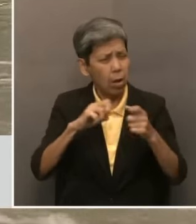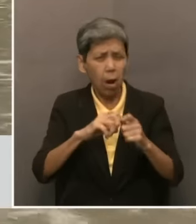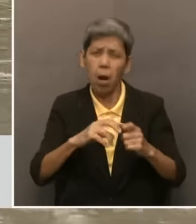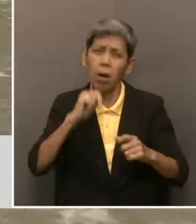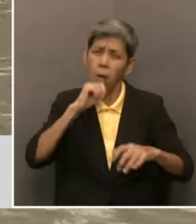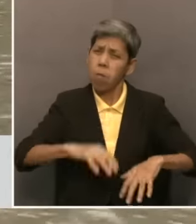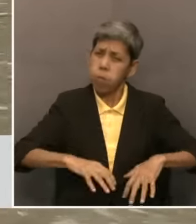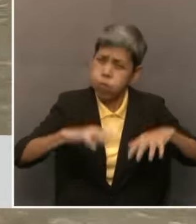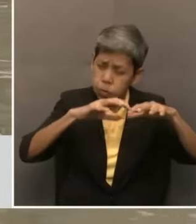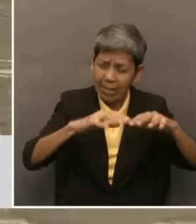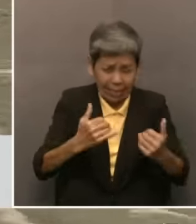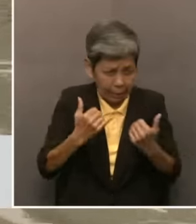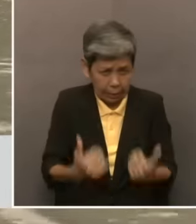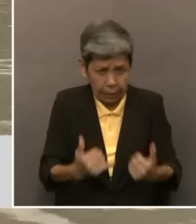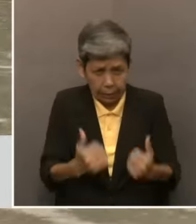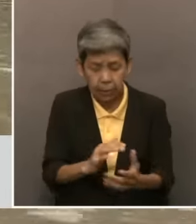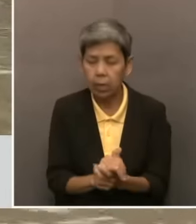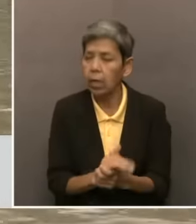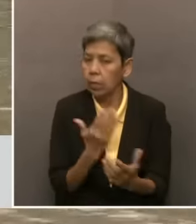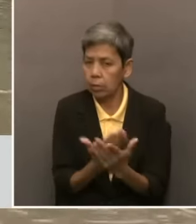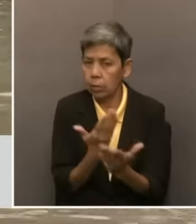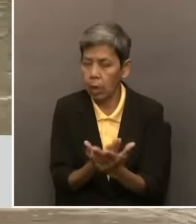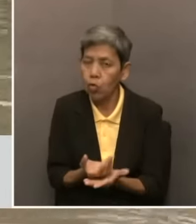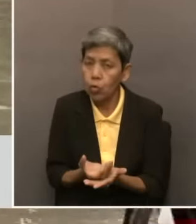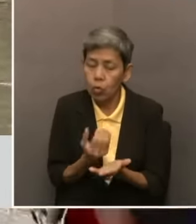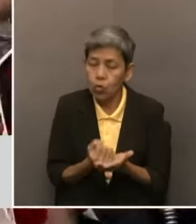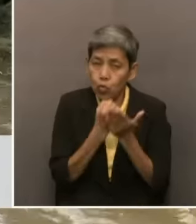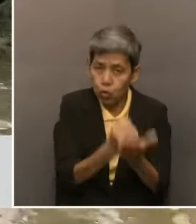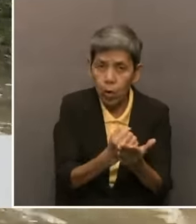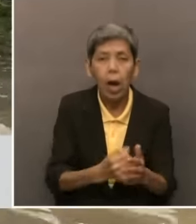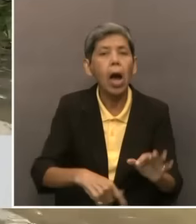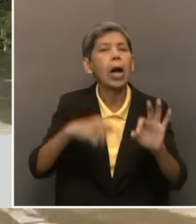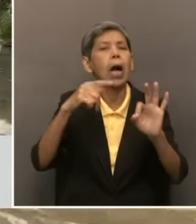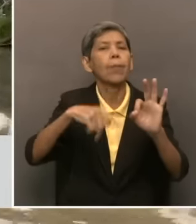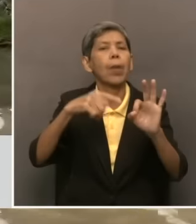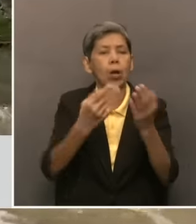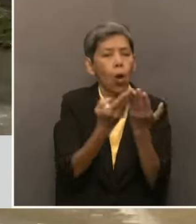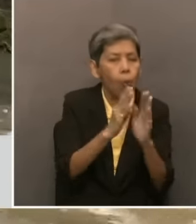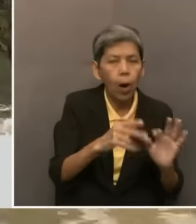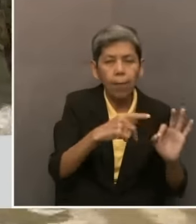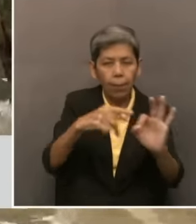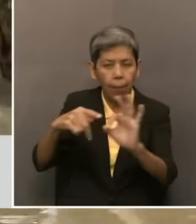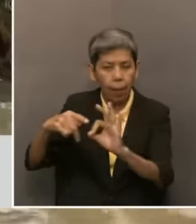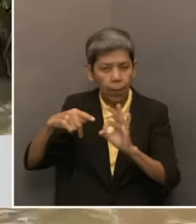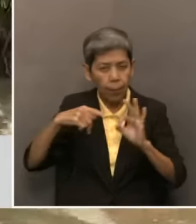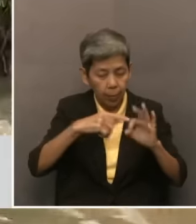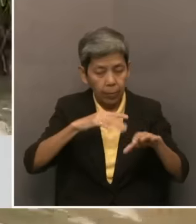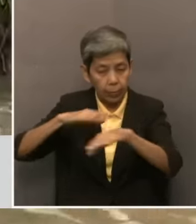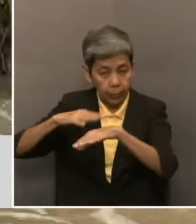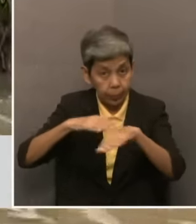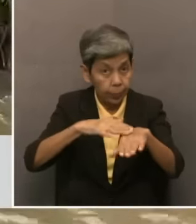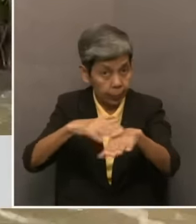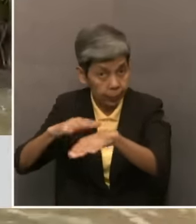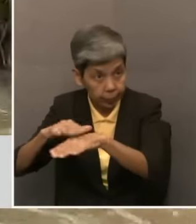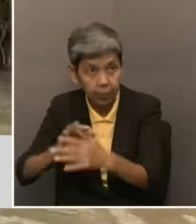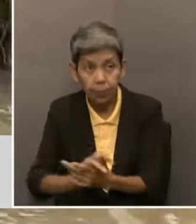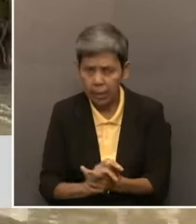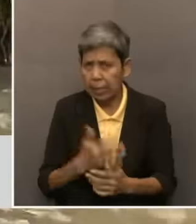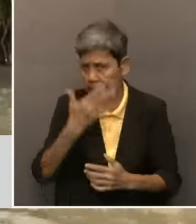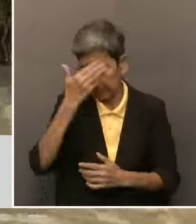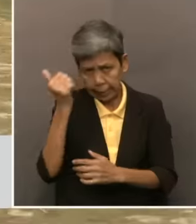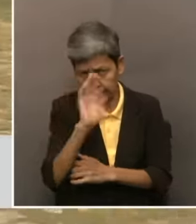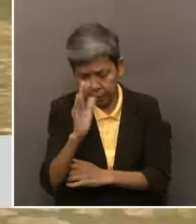น้ำท่วมครั้งนี้ให้ได้รับเงินเยียวยา 9,000 บาทต่อครัวเรือนโดยแจ้งเตือนผู้ประสบภัยว่าอย่าลื